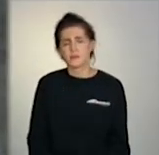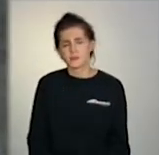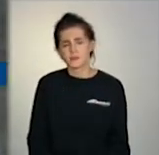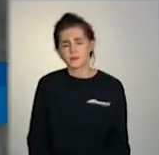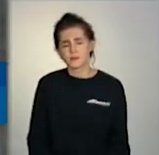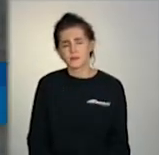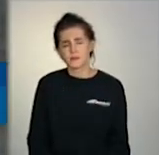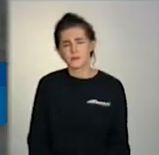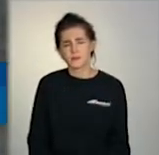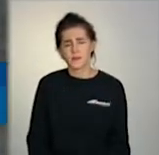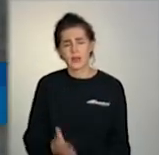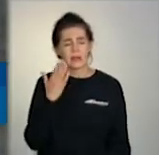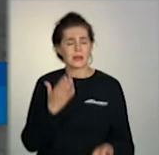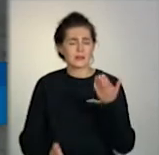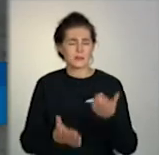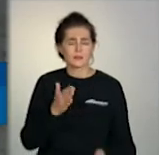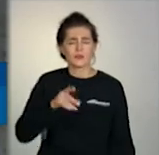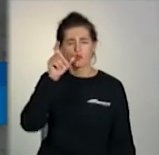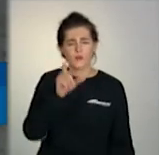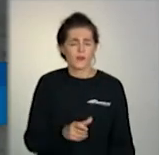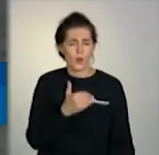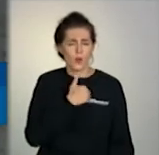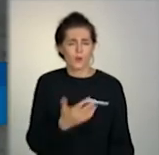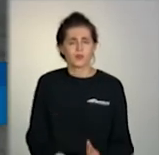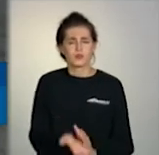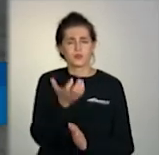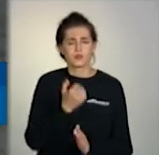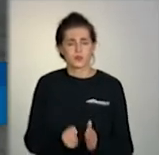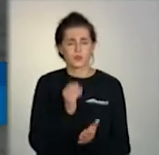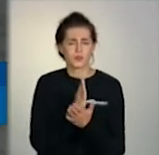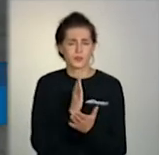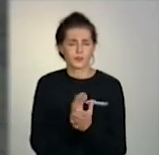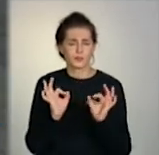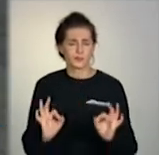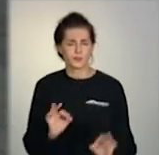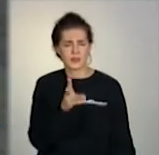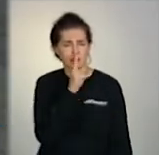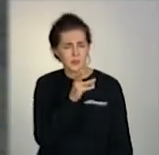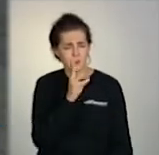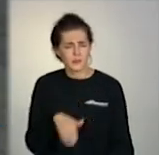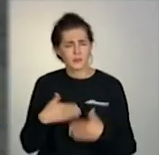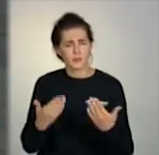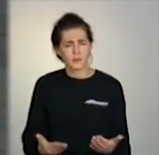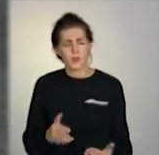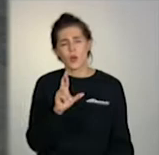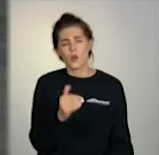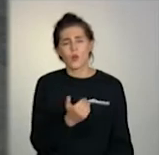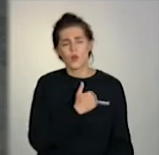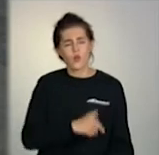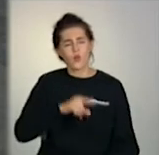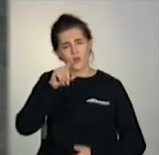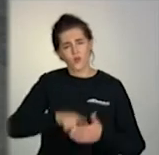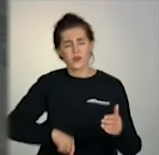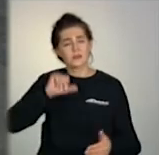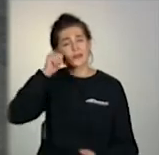Якщо людина хоче отримати стабільну заробітну плату, хоче бути впевненим в